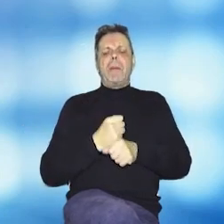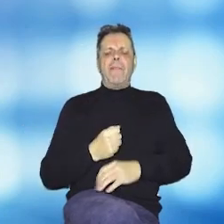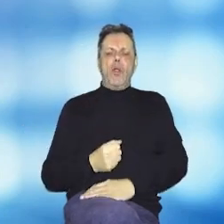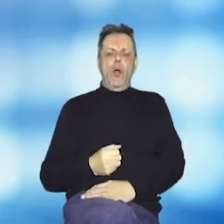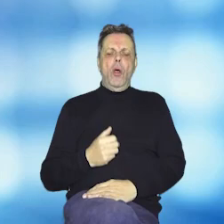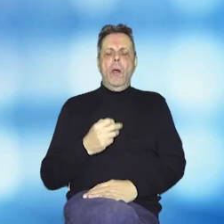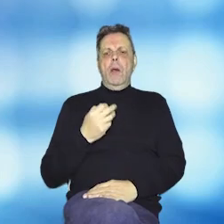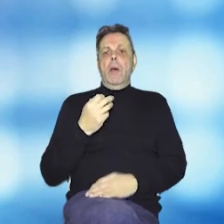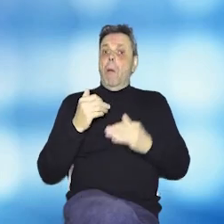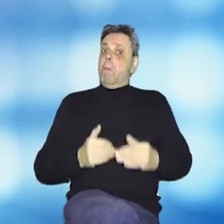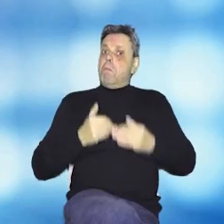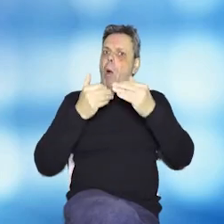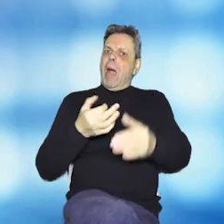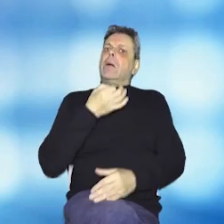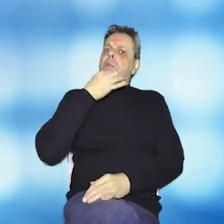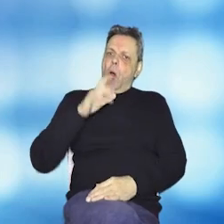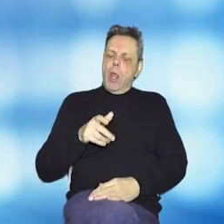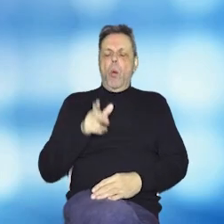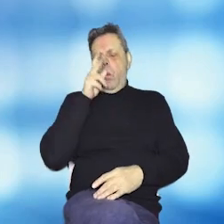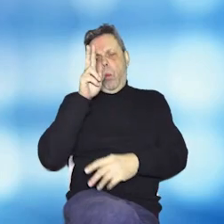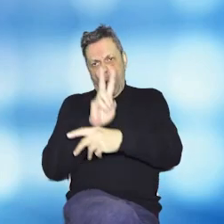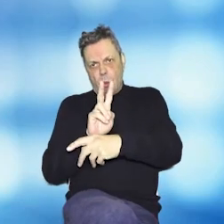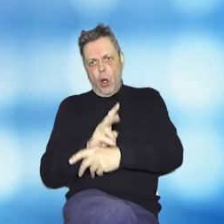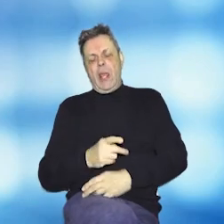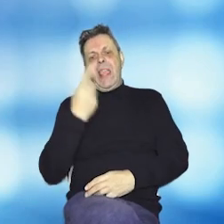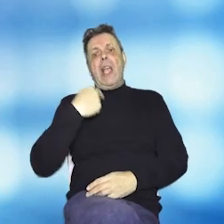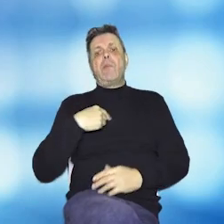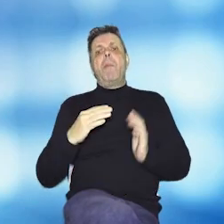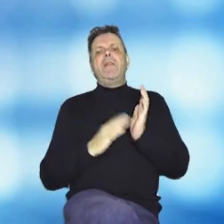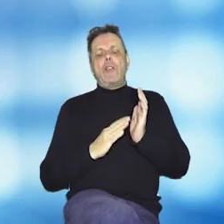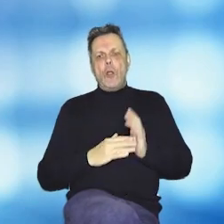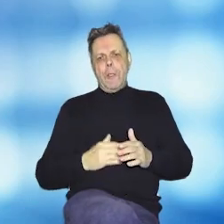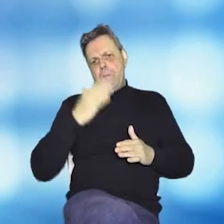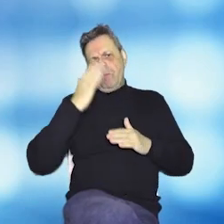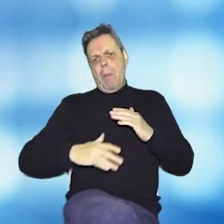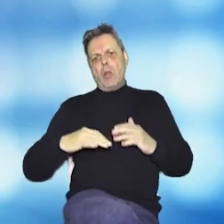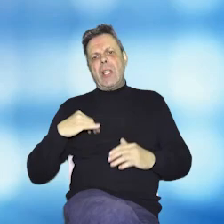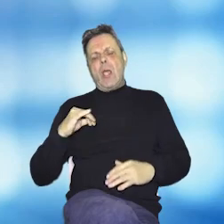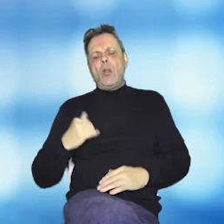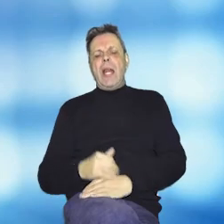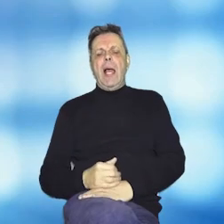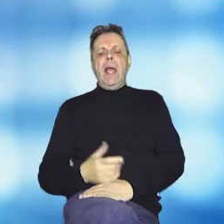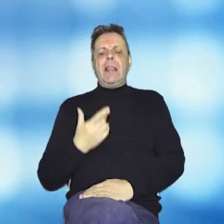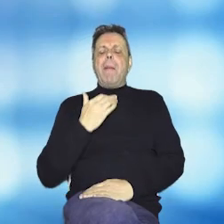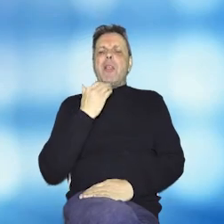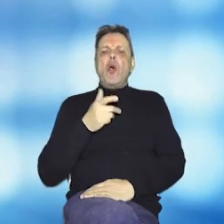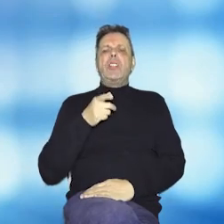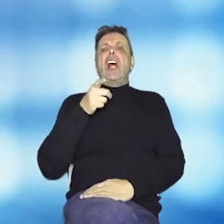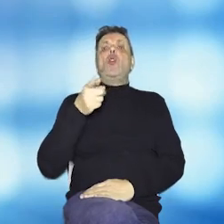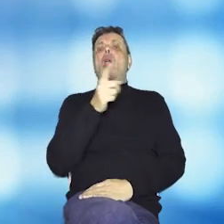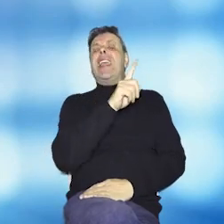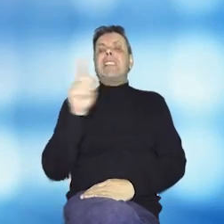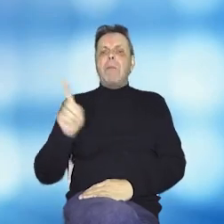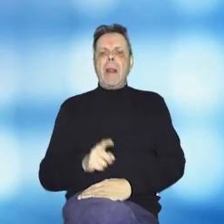sjajni pomak u kontroli toga, iako smo svjedoci posljednjih godina da unatoč toj